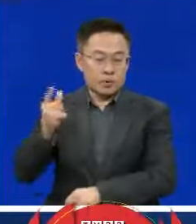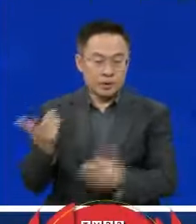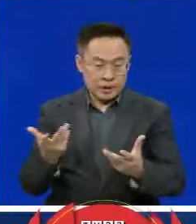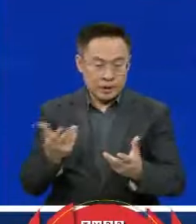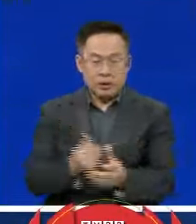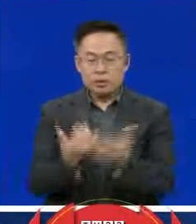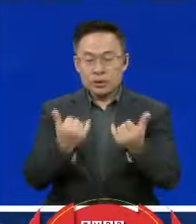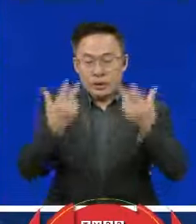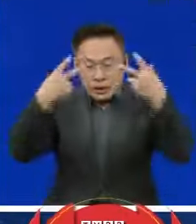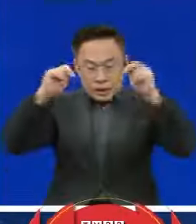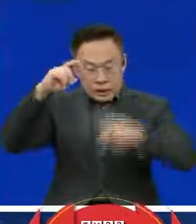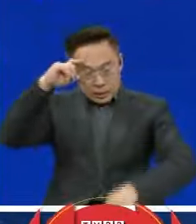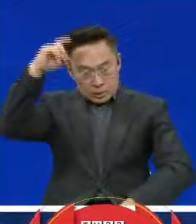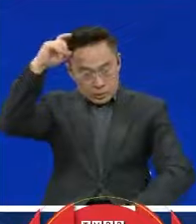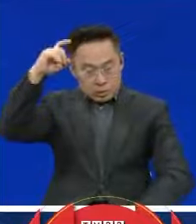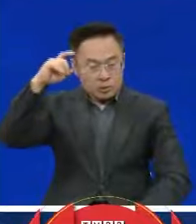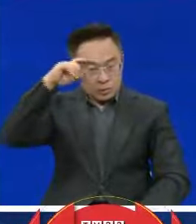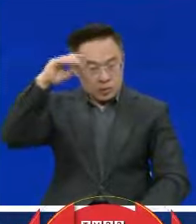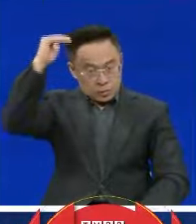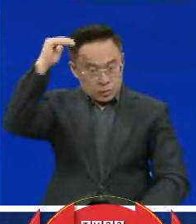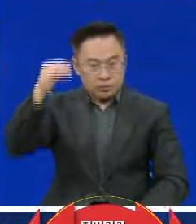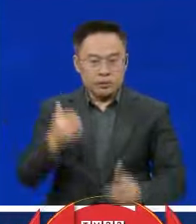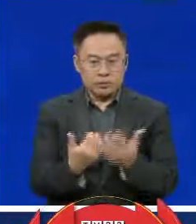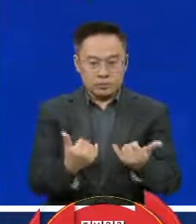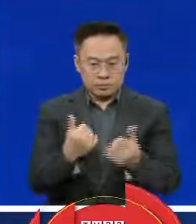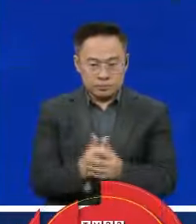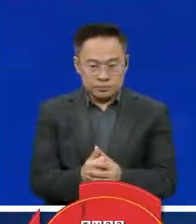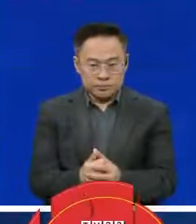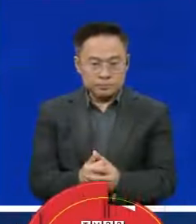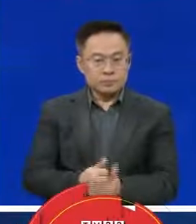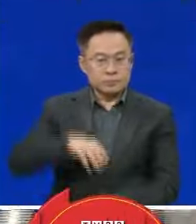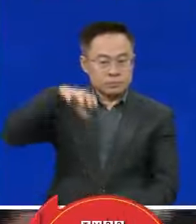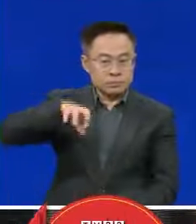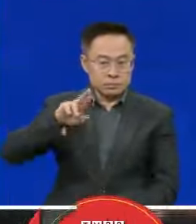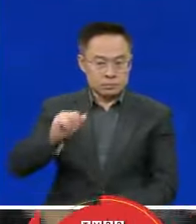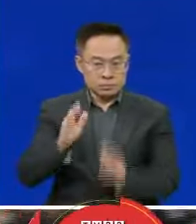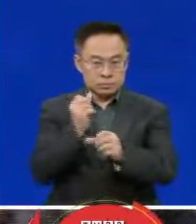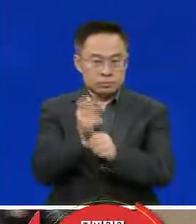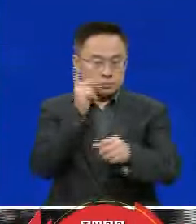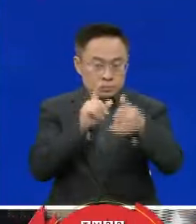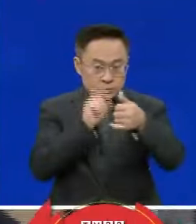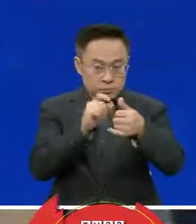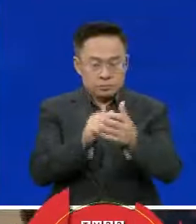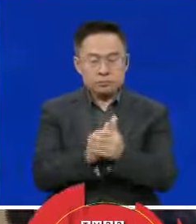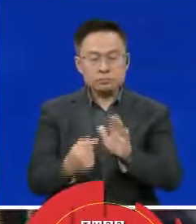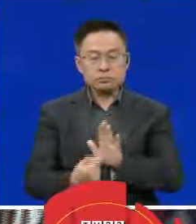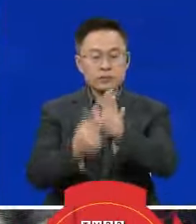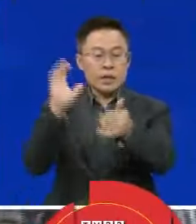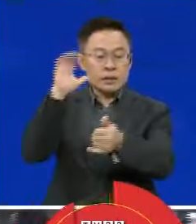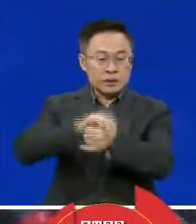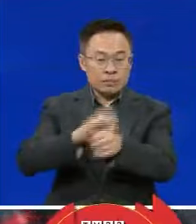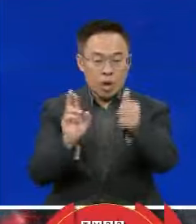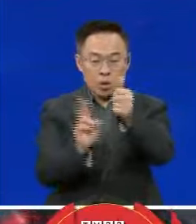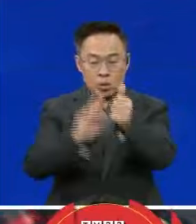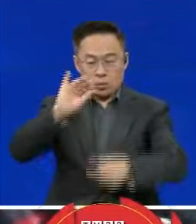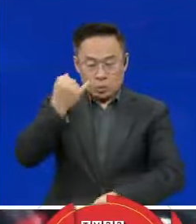นักข่าวก็ไปถามฮะถ้าเกิดมีการออกหมายจับบิ๊กโจ๊กออกมาแบบนี้แล้วเนี่ยต้องพักราชการก่อนไหมนะครับ